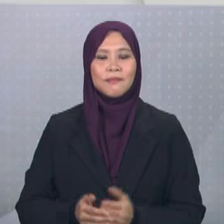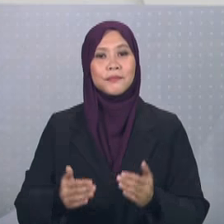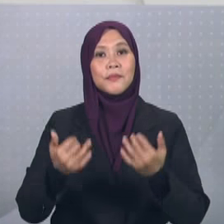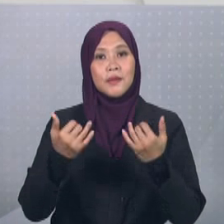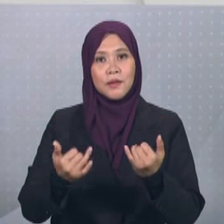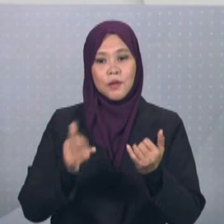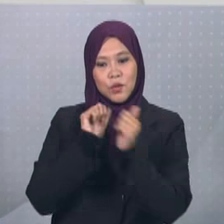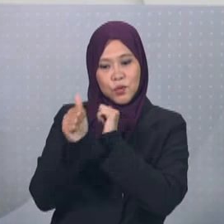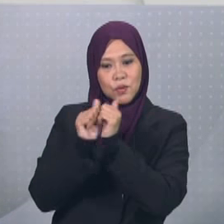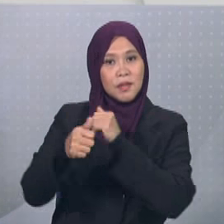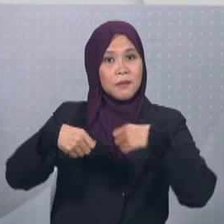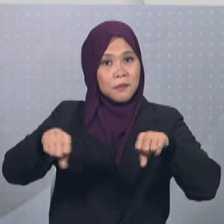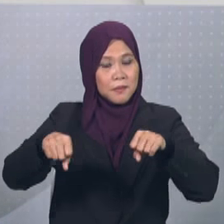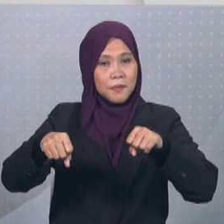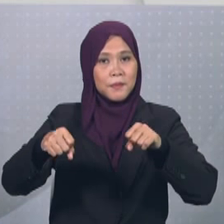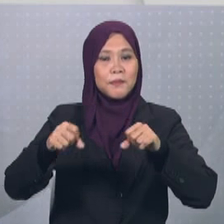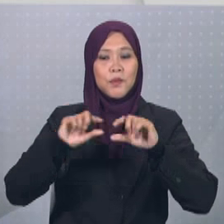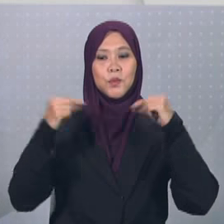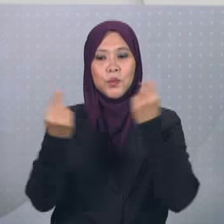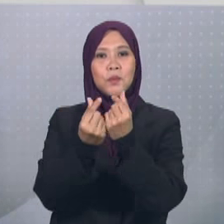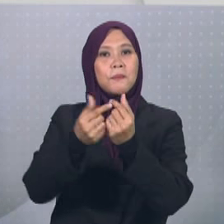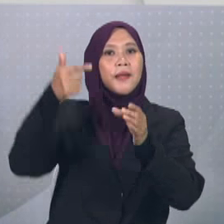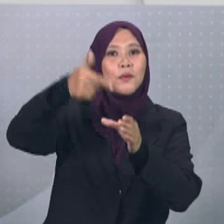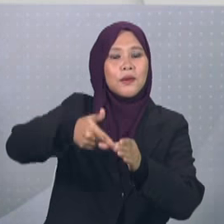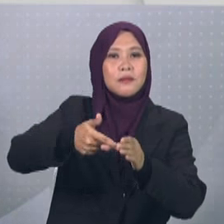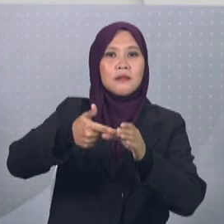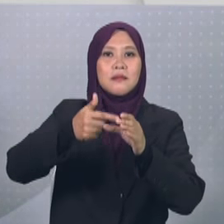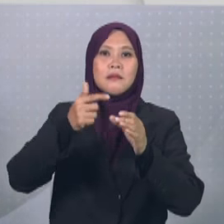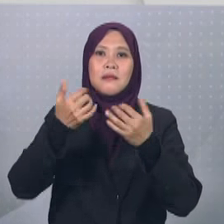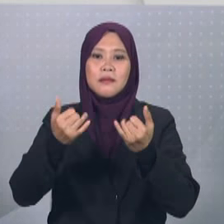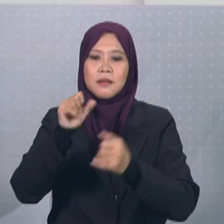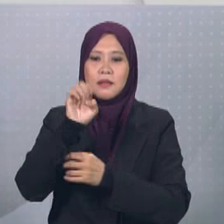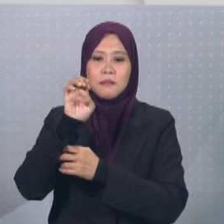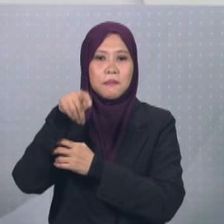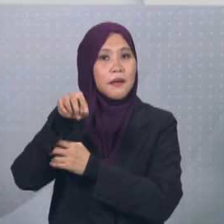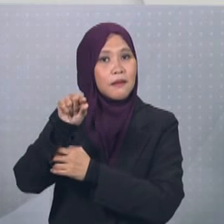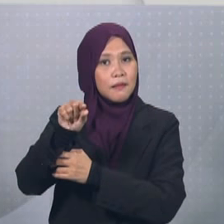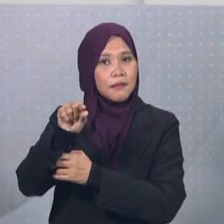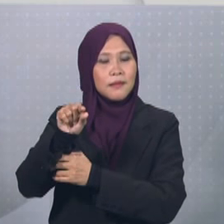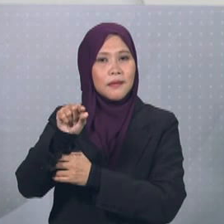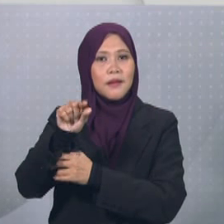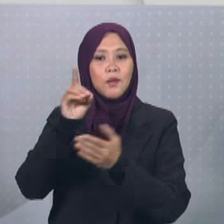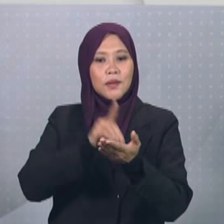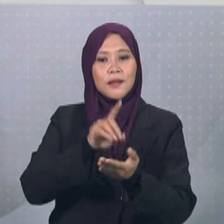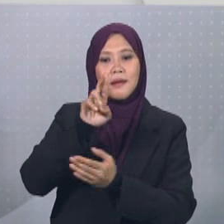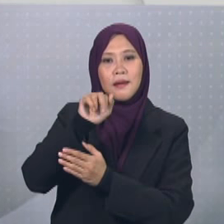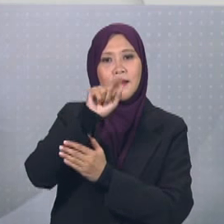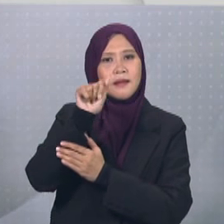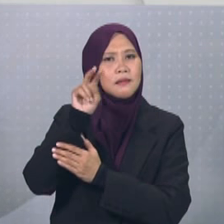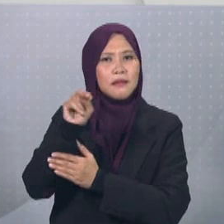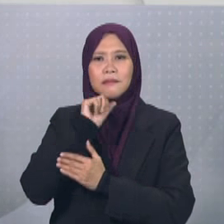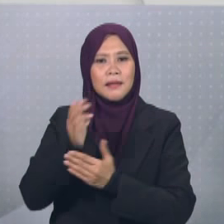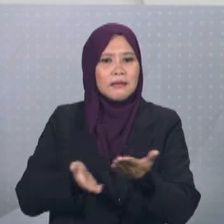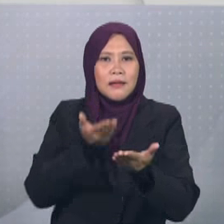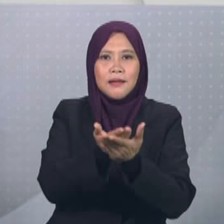Beralih ke sukan pemotoran, buat masa ini prinsipal pasukan Petronas Yamaha Sepang Racing Team SRT Dato' Razlan Razali tidak bercadang